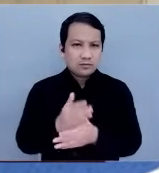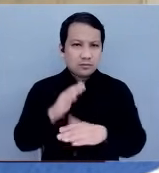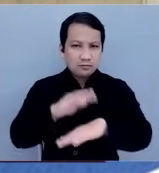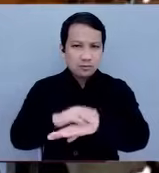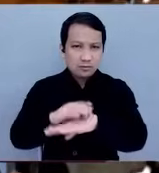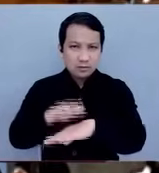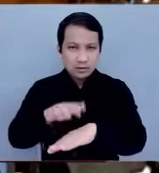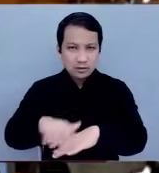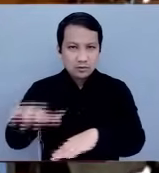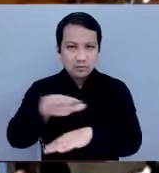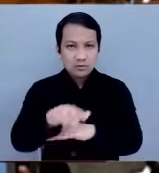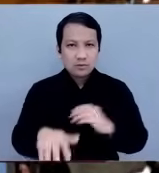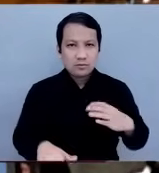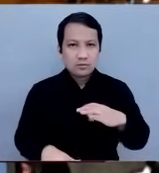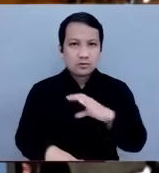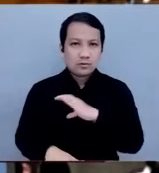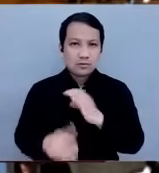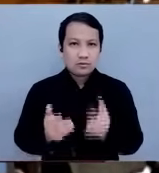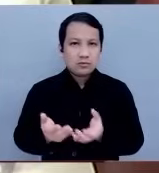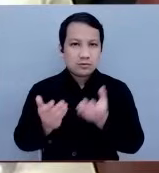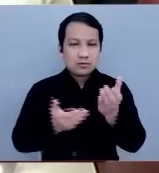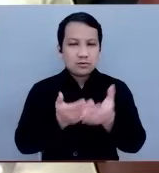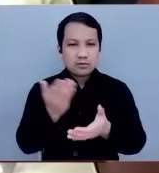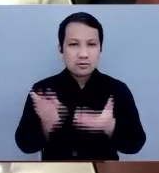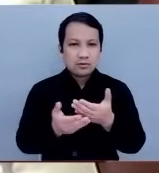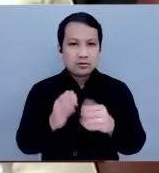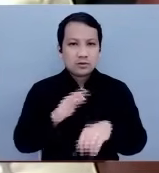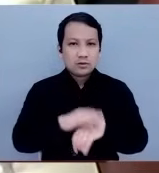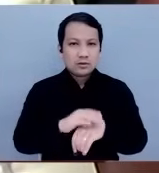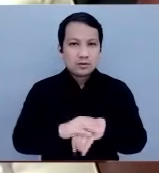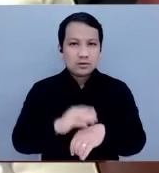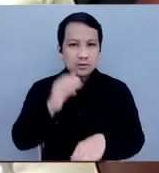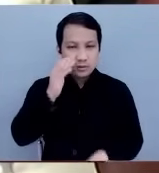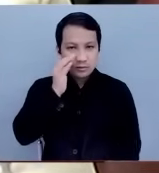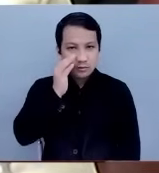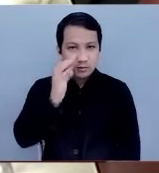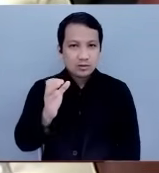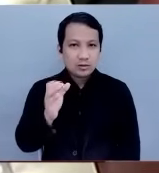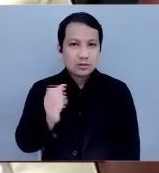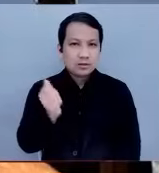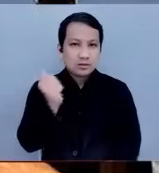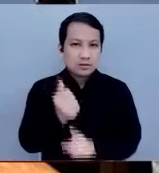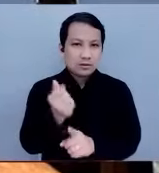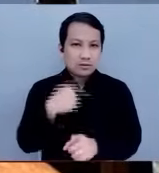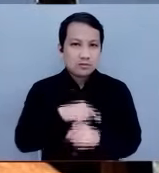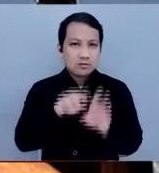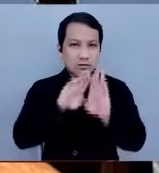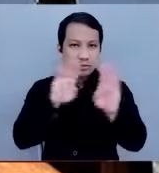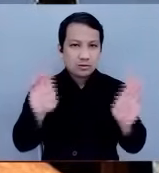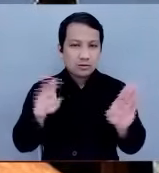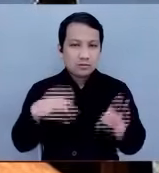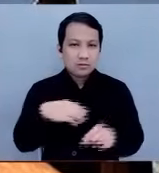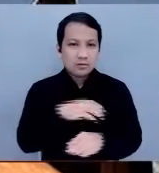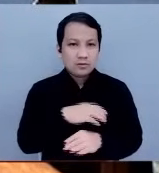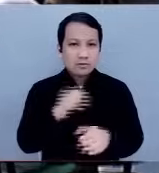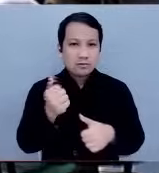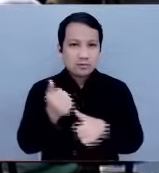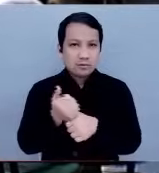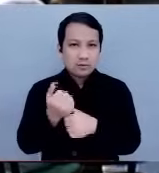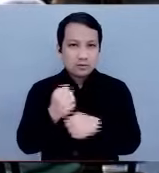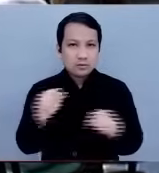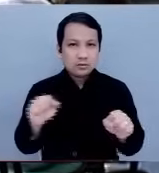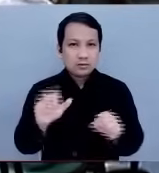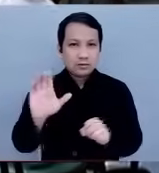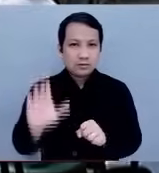camera magsasampa naman daw ng reklamong Grave threat Si Castro laban kay Duterte Bukas naman daw ang camera ang magbigay ng security detail kay